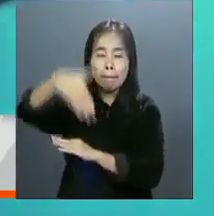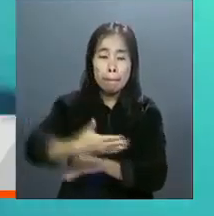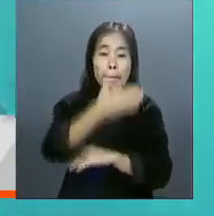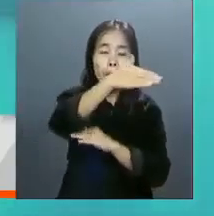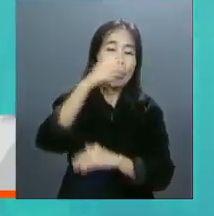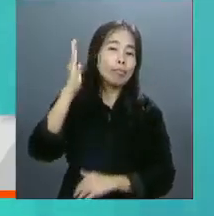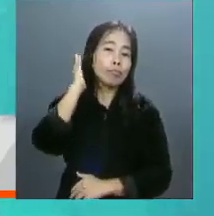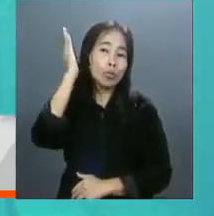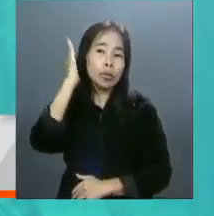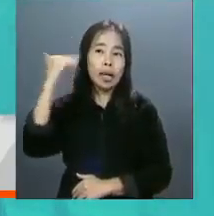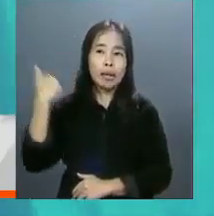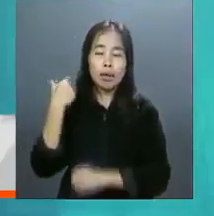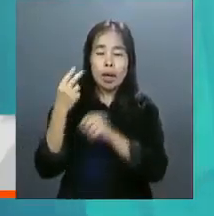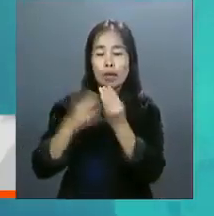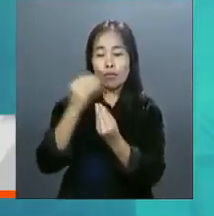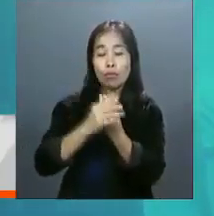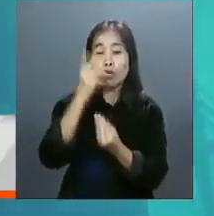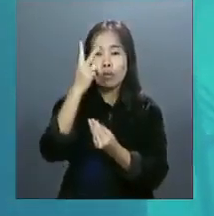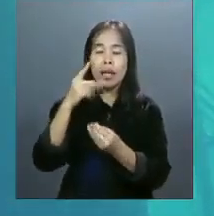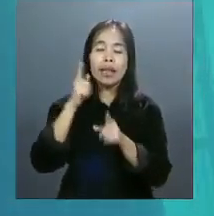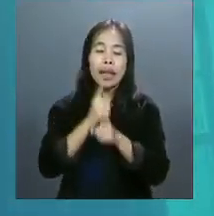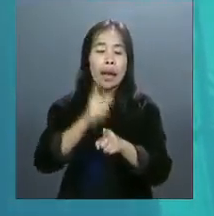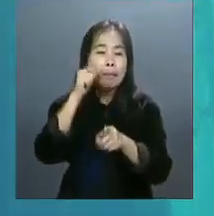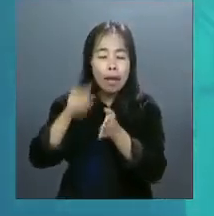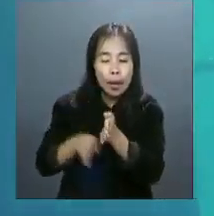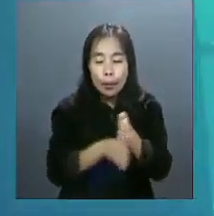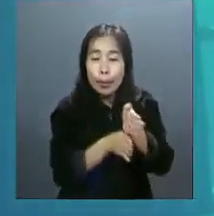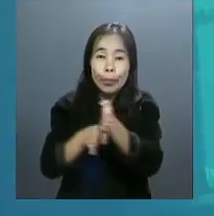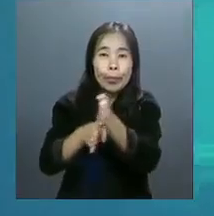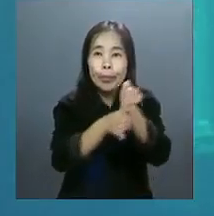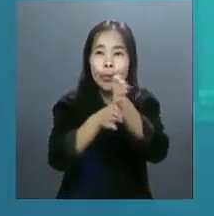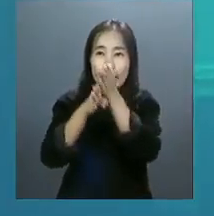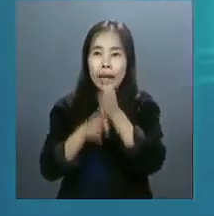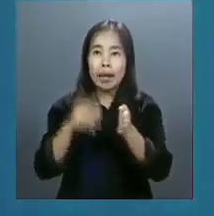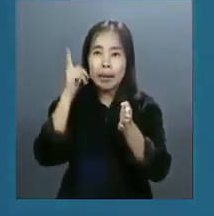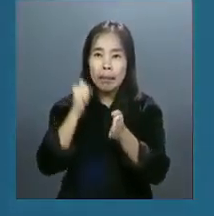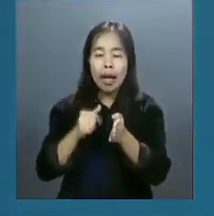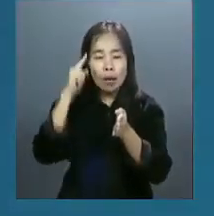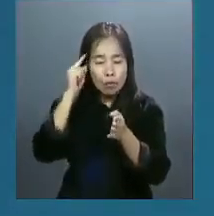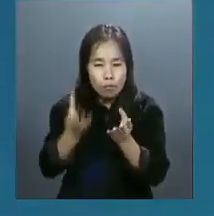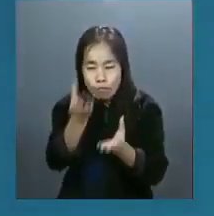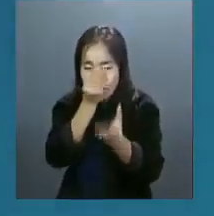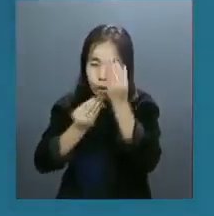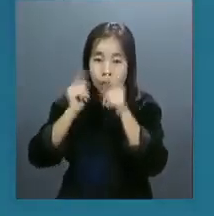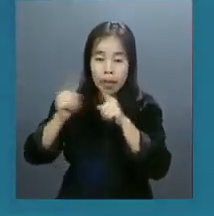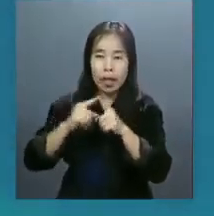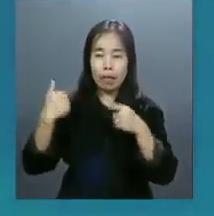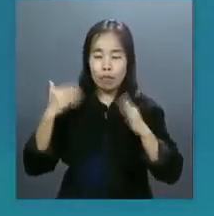าห์ว่ายน้ำอยู่กับแม่ไม่ห่างโดยแม่ของมันว่ายนำทางเพื่อให้ลูกได้เรียนรู้และมีเจ้าหน้าที่